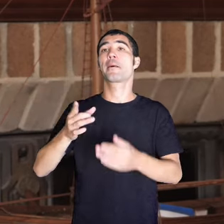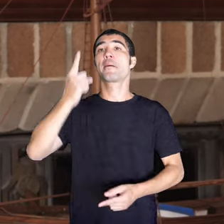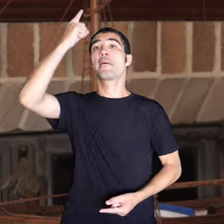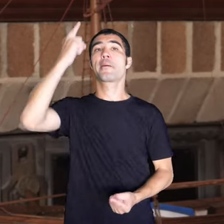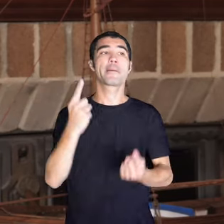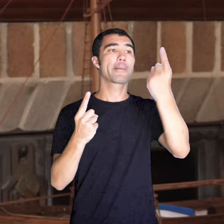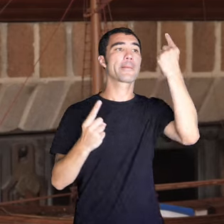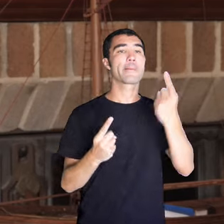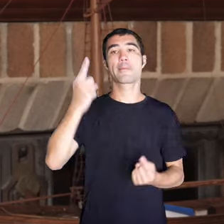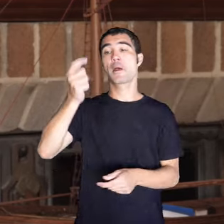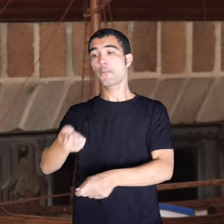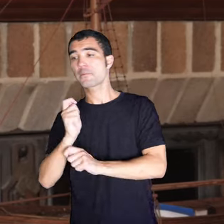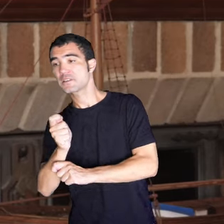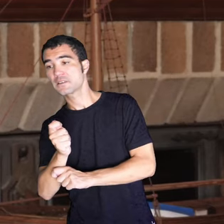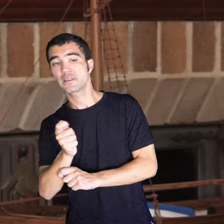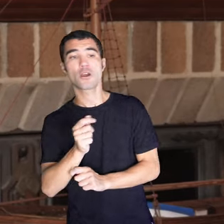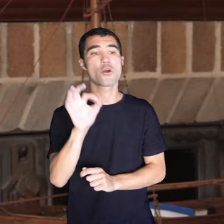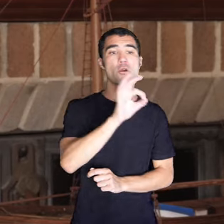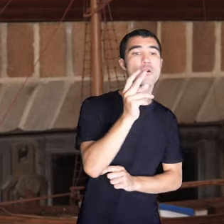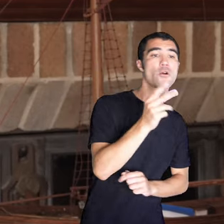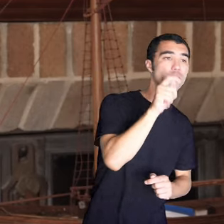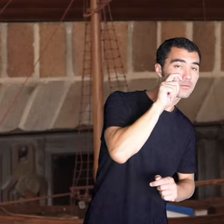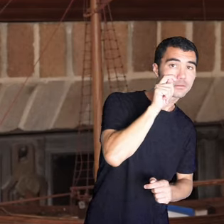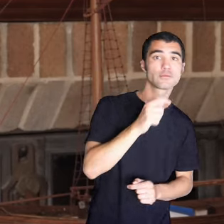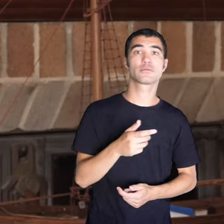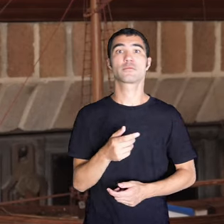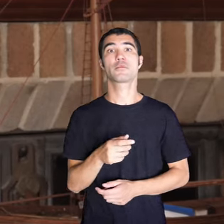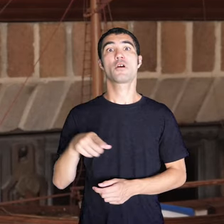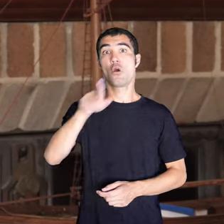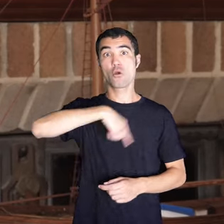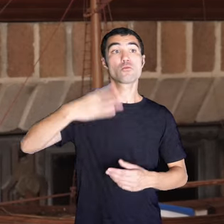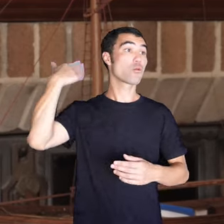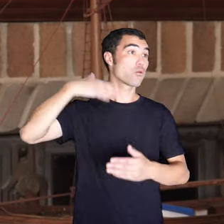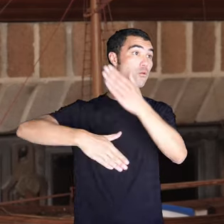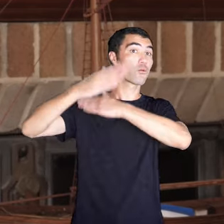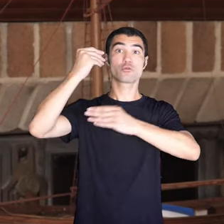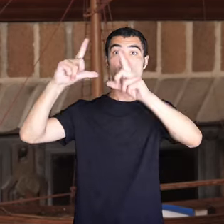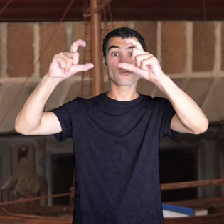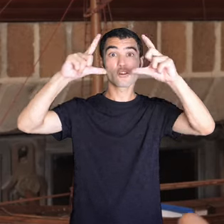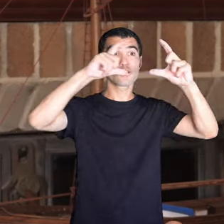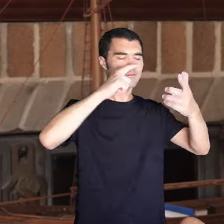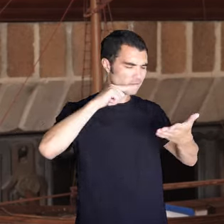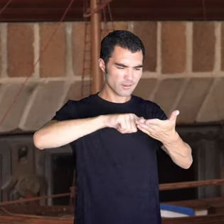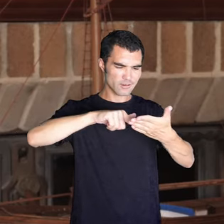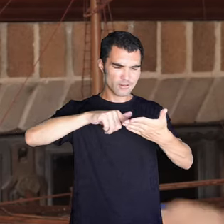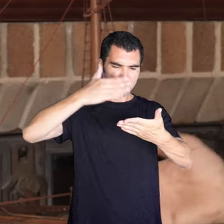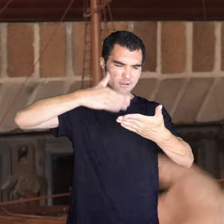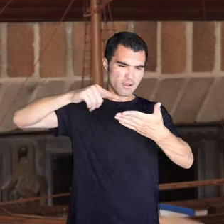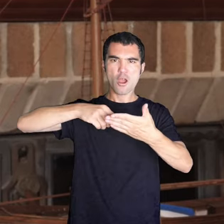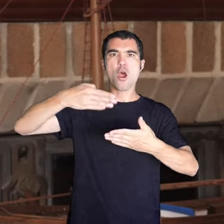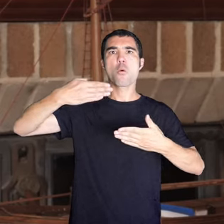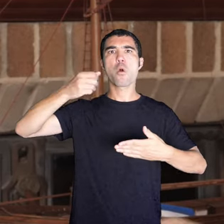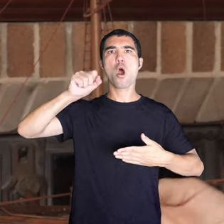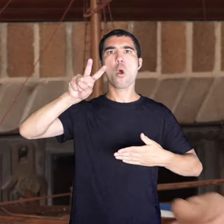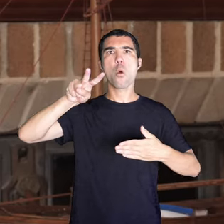feien les dues coses, si qualcú volia anar, fins a moltes fotografies se volen de vegades barques del bou